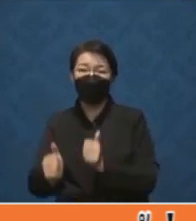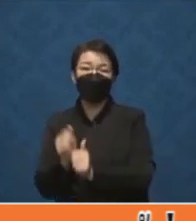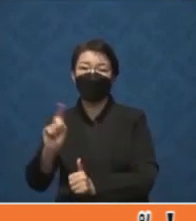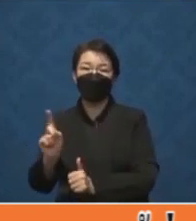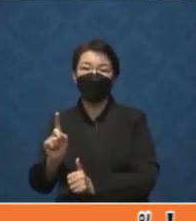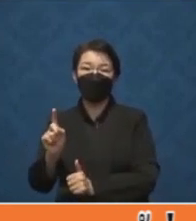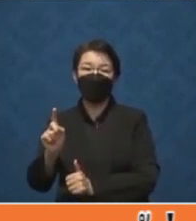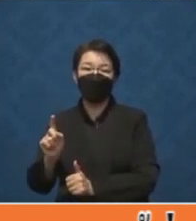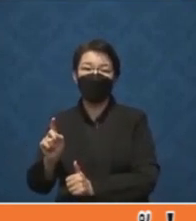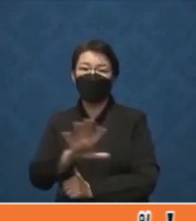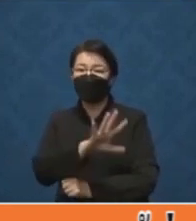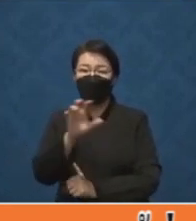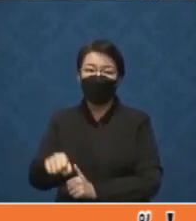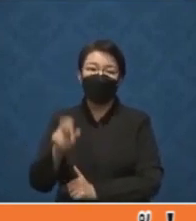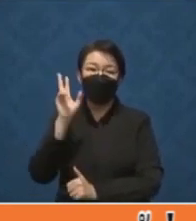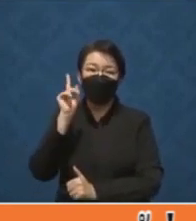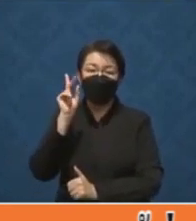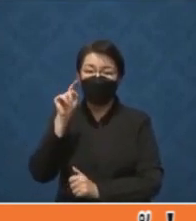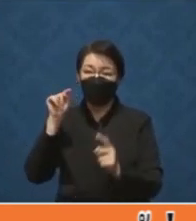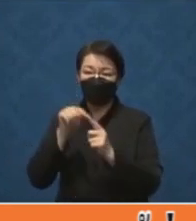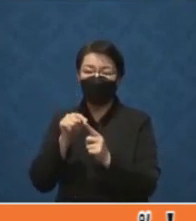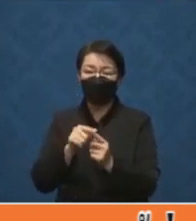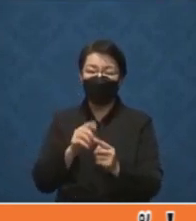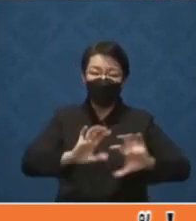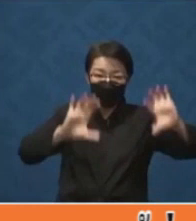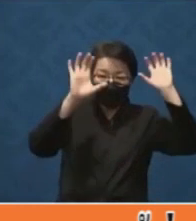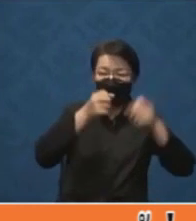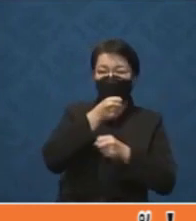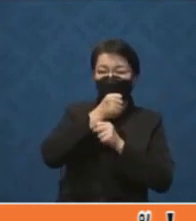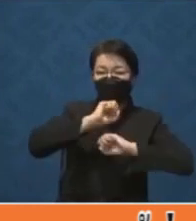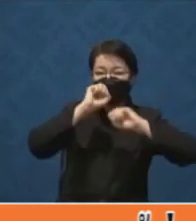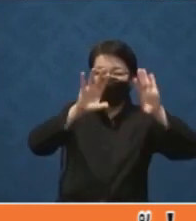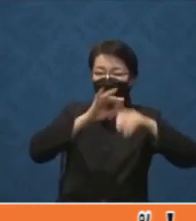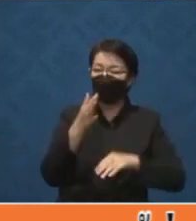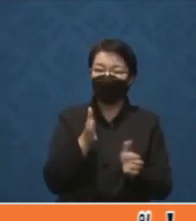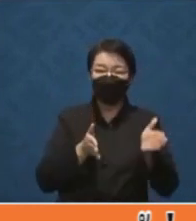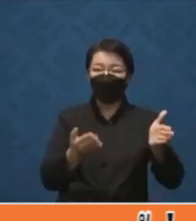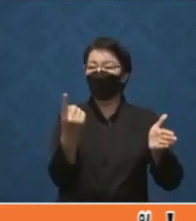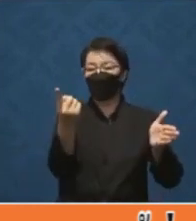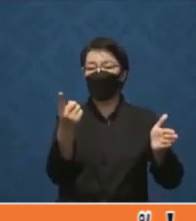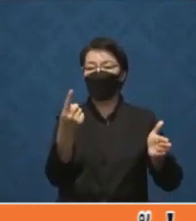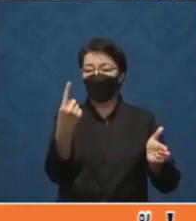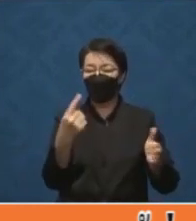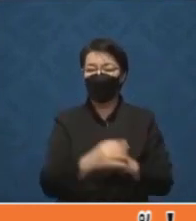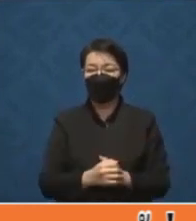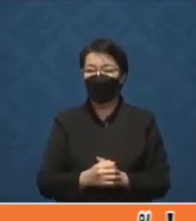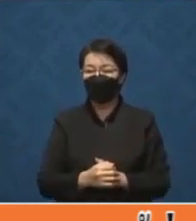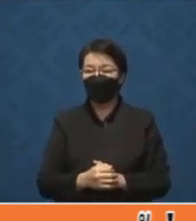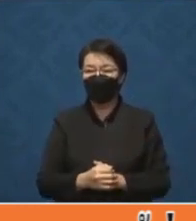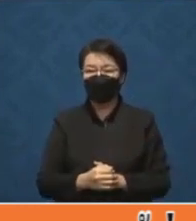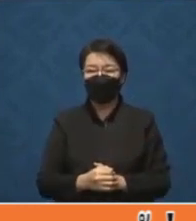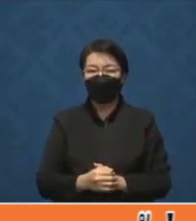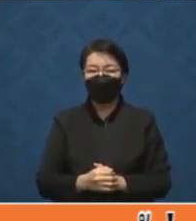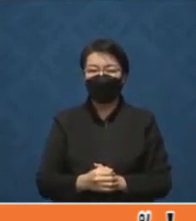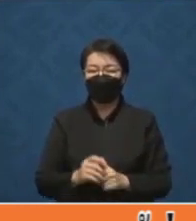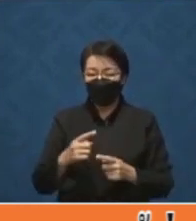ได้รับมากที่สุดไม่ใช่ข่าวสารด้านเดียวที่รัฐควบคุมว่าต้องการให้ประชาชนรู้อะไร